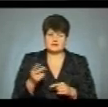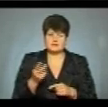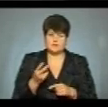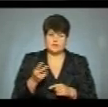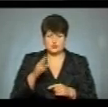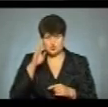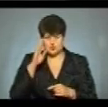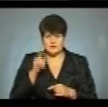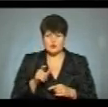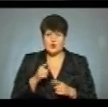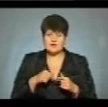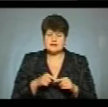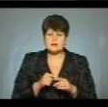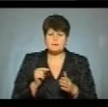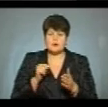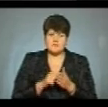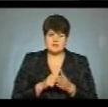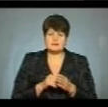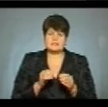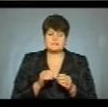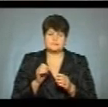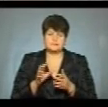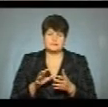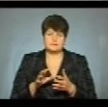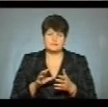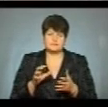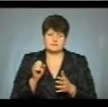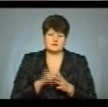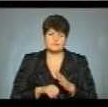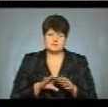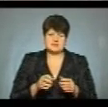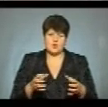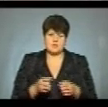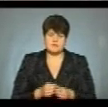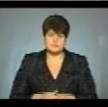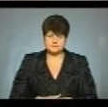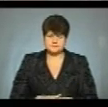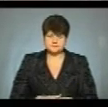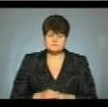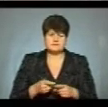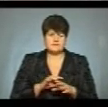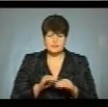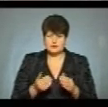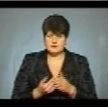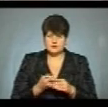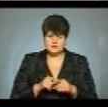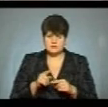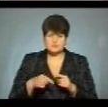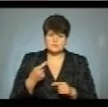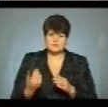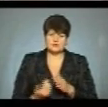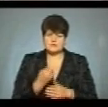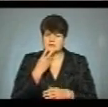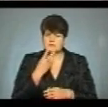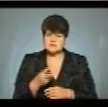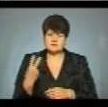з організації, які попали під десяткування після облави. Це всі новини на цю пору. Наступний інформаційний випуск